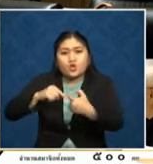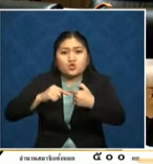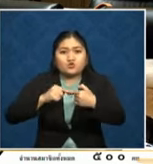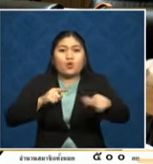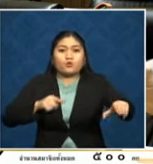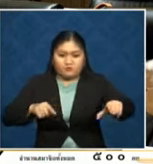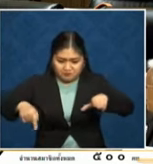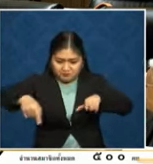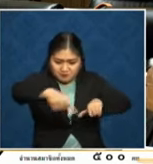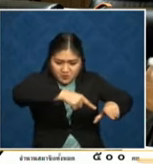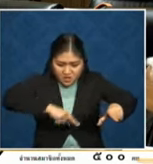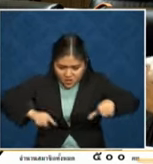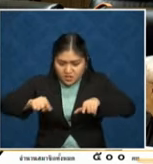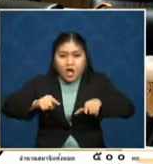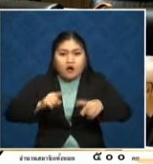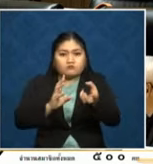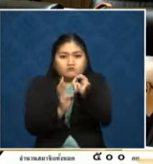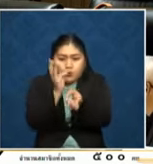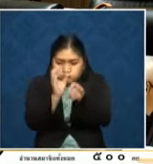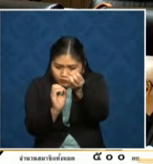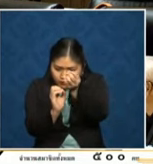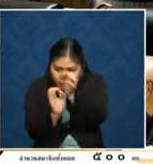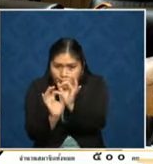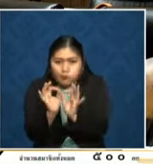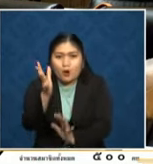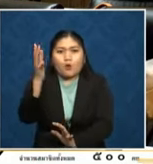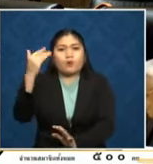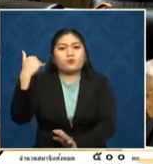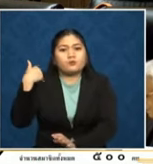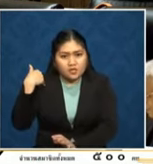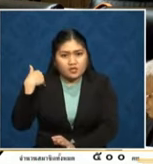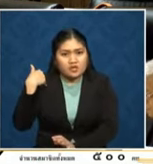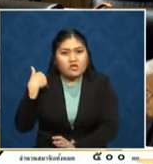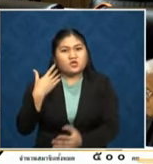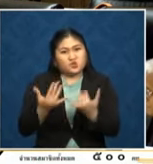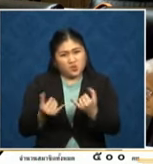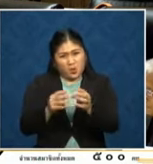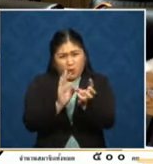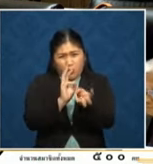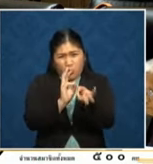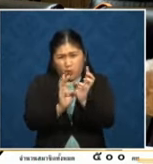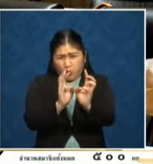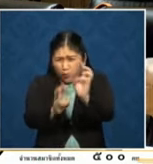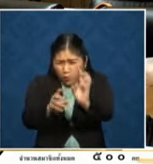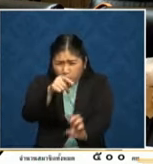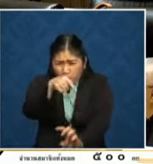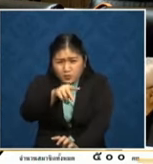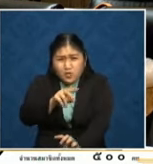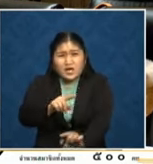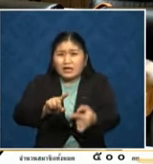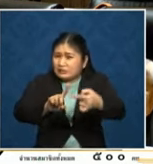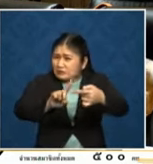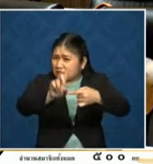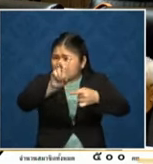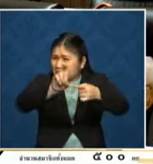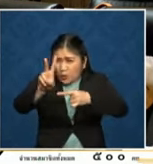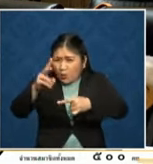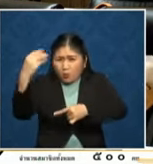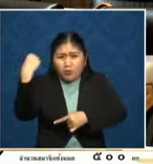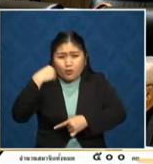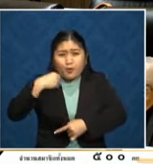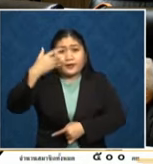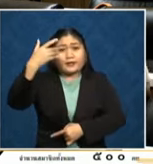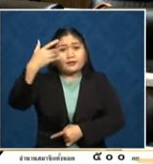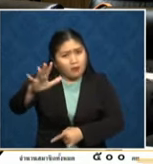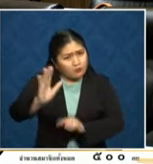ในเขตลำลูกกาจนค่าฝุ่น PM 2.5 ในจังหวัดปทุมธานีนะครับติดอันดับ1อันดับ2มาหลายครั้งแล้วจึงขอฝาก